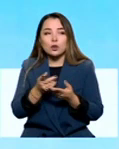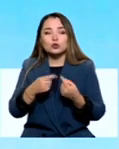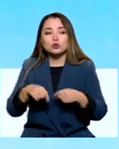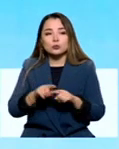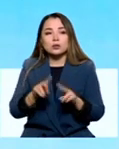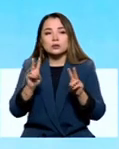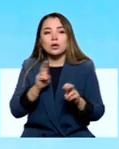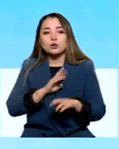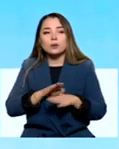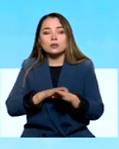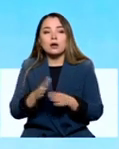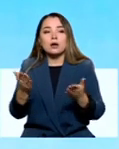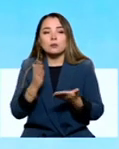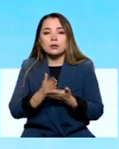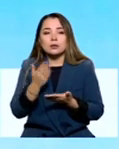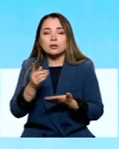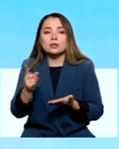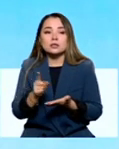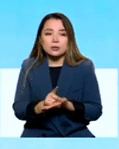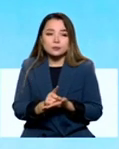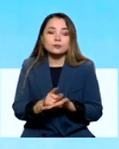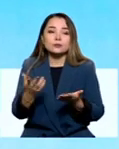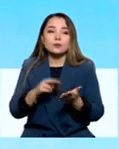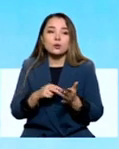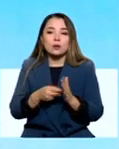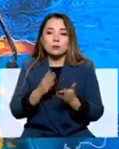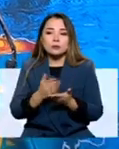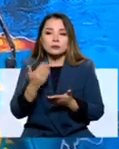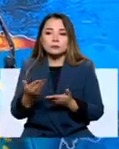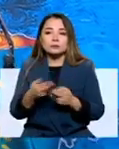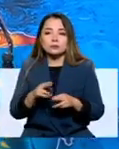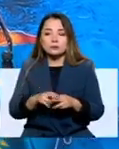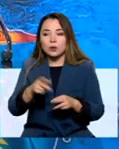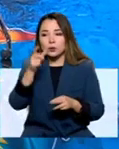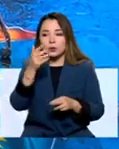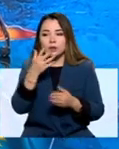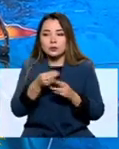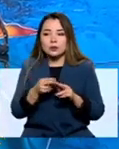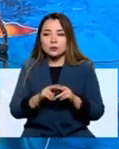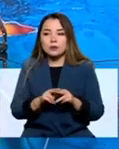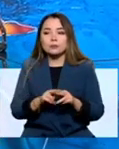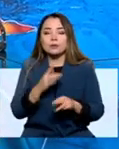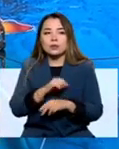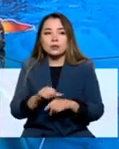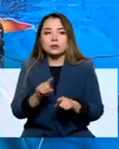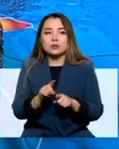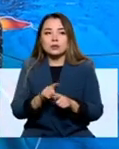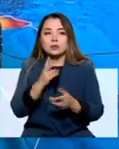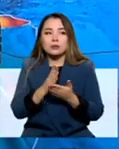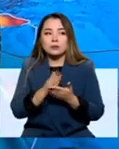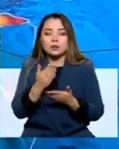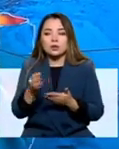уюмдарыңыз кандай жумуштарды аткаруу тиис, кандай жоспарларыңыз бар? Биздин түрк маданиятын чет өлкөлөрдө,